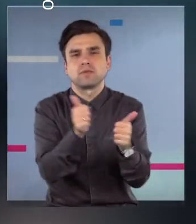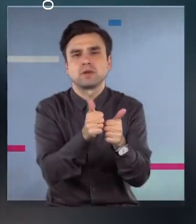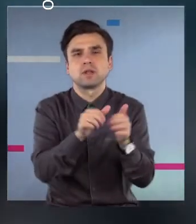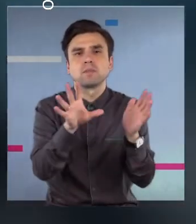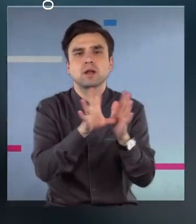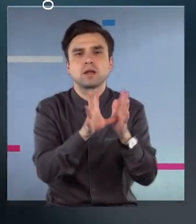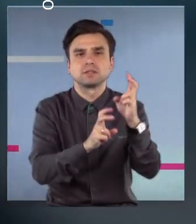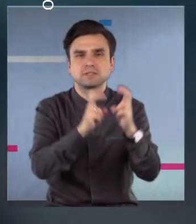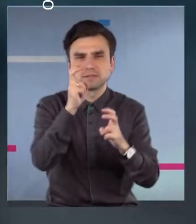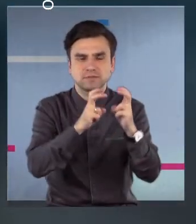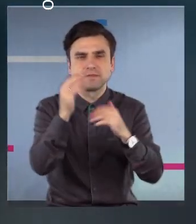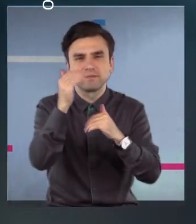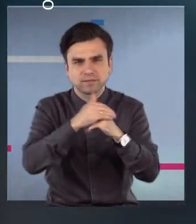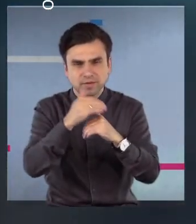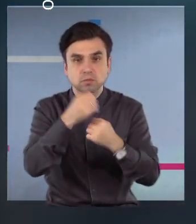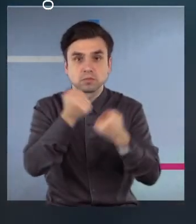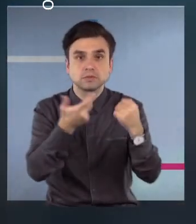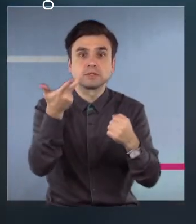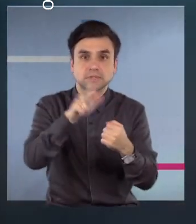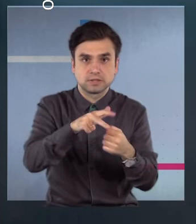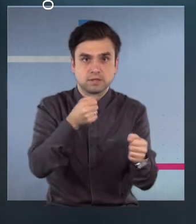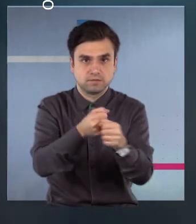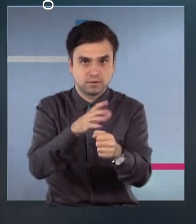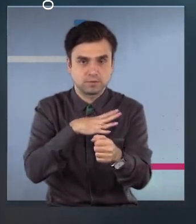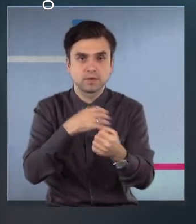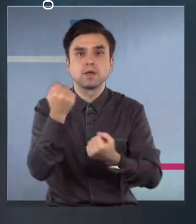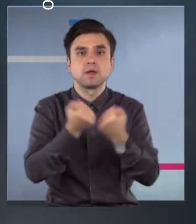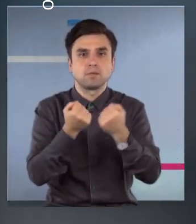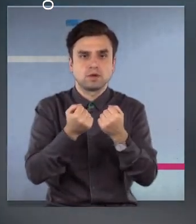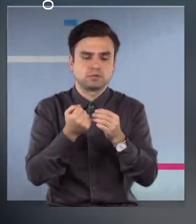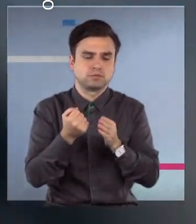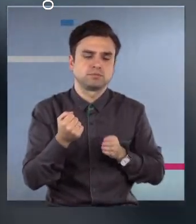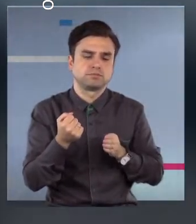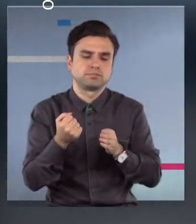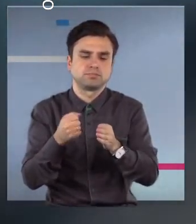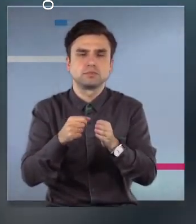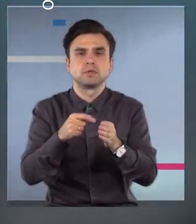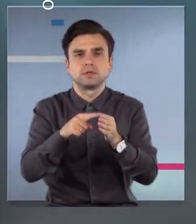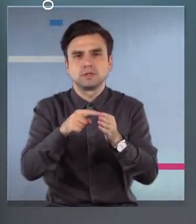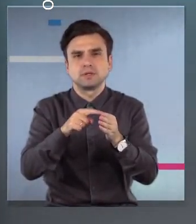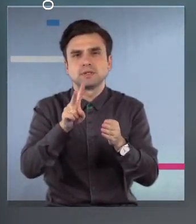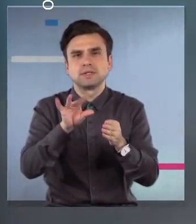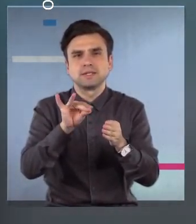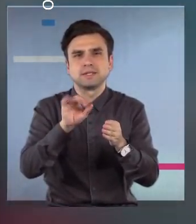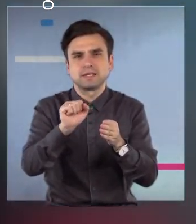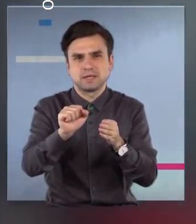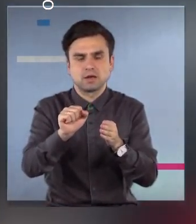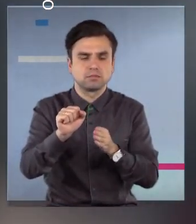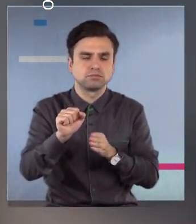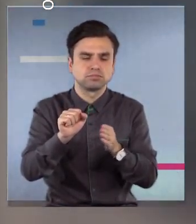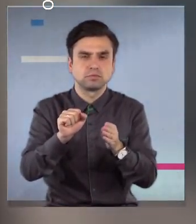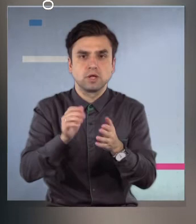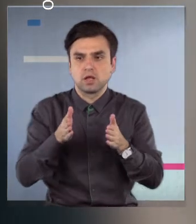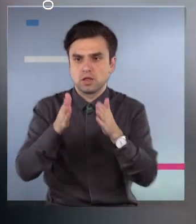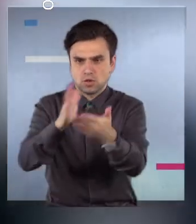трьома автівками. Водій «Кія» рухався з боку 5-го Зарічного у напрямку об'їзної. «Опель» не пропустив водія «Кія» та